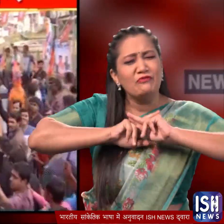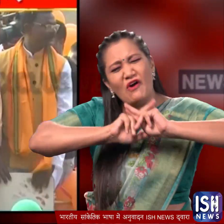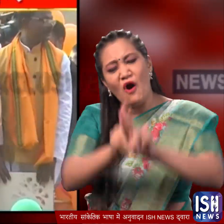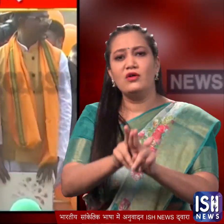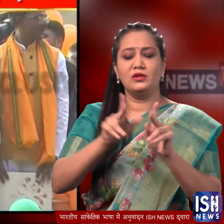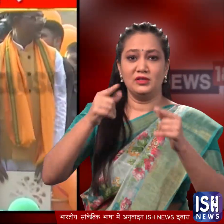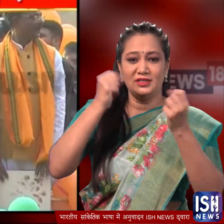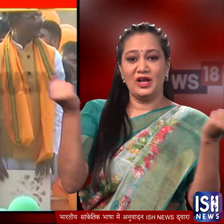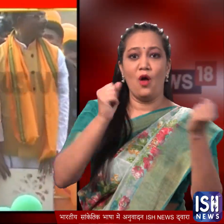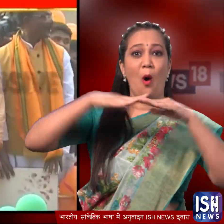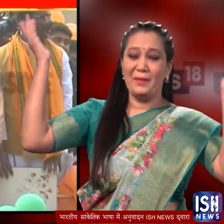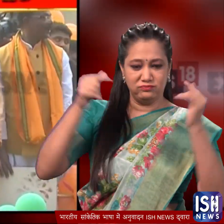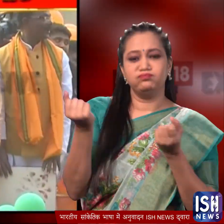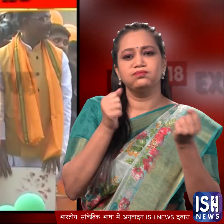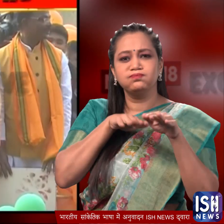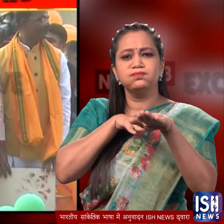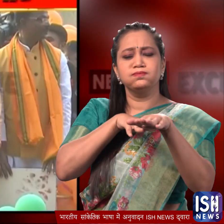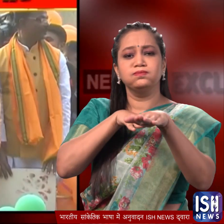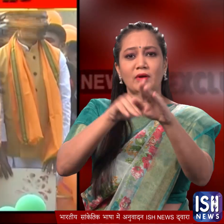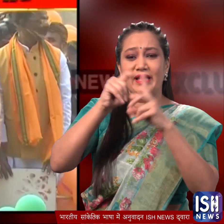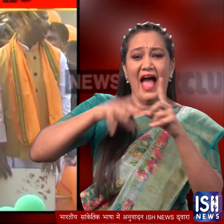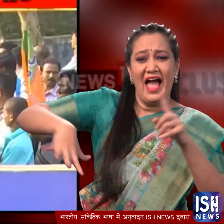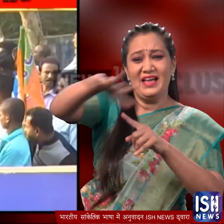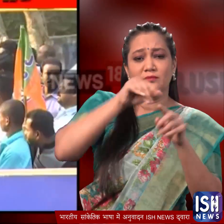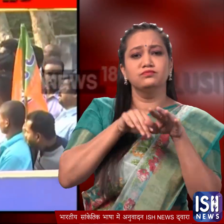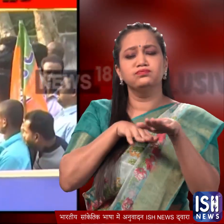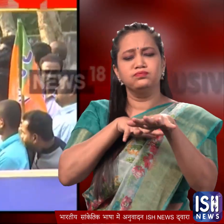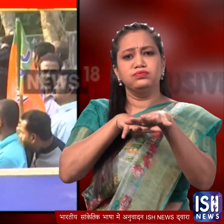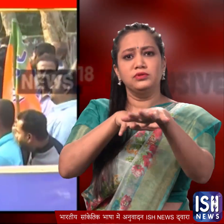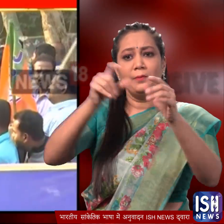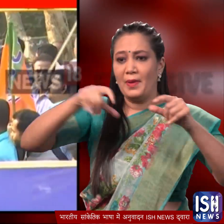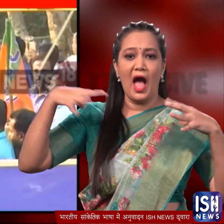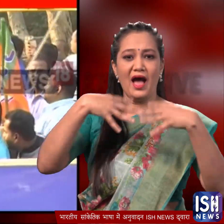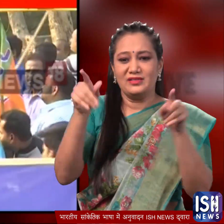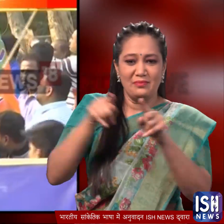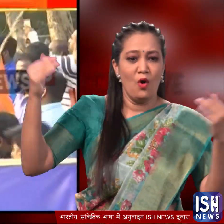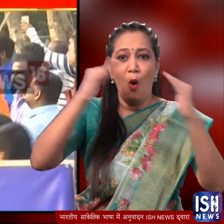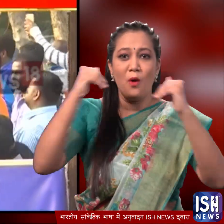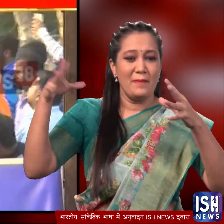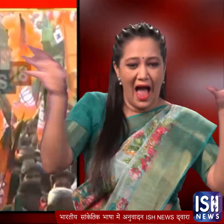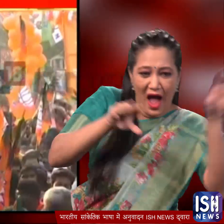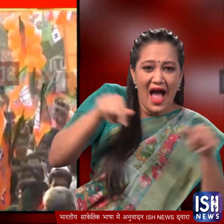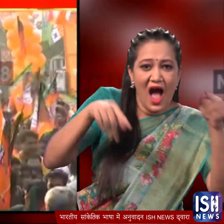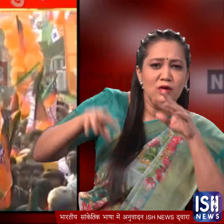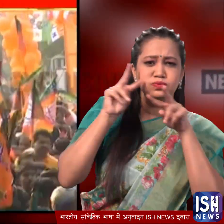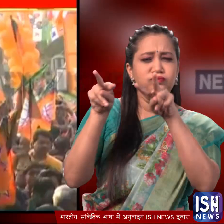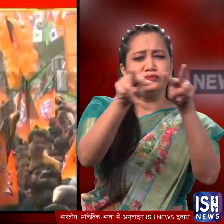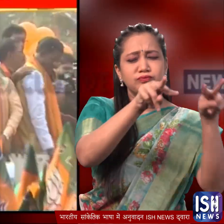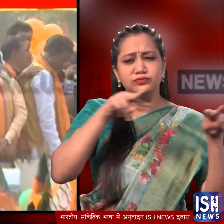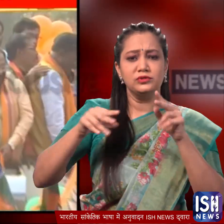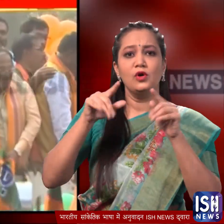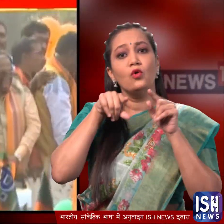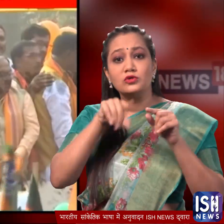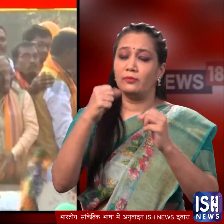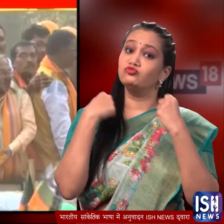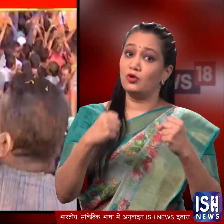थी। वो जब एक खुली गाड़ी में सवार होकर दीघा की सड़कों पर निकले तो उन्हें देखने के लिए लोग बाहर आ गए। माना जाता है कि पूर्वी मेदिनीपुर